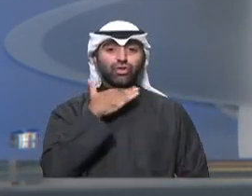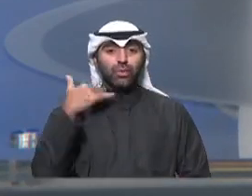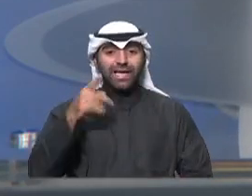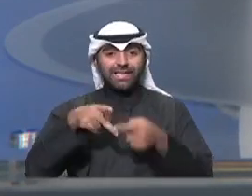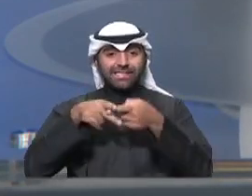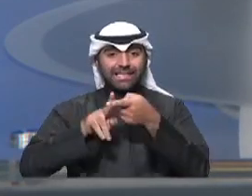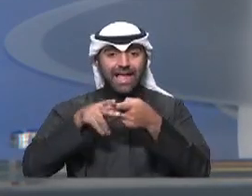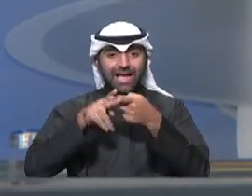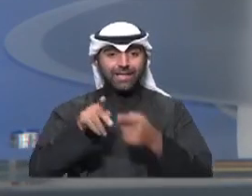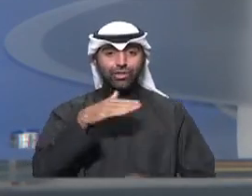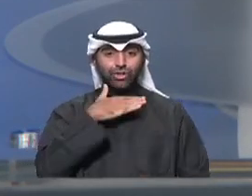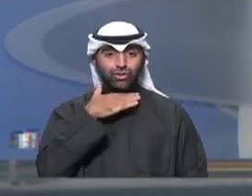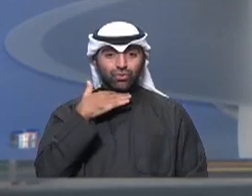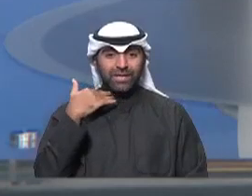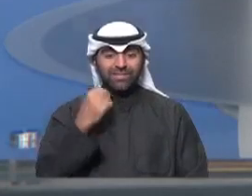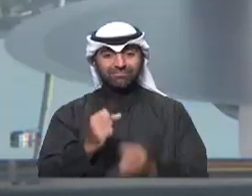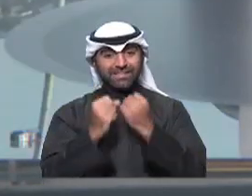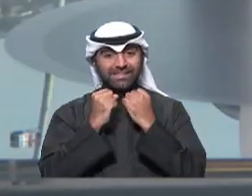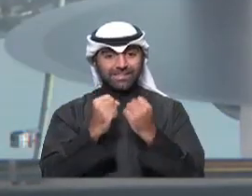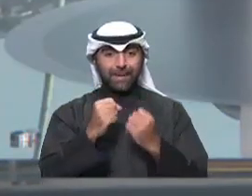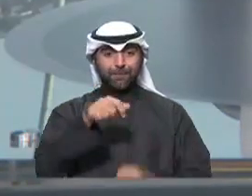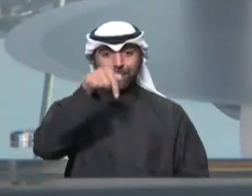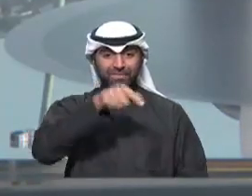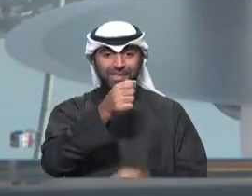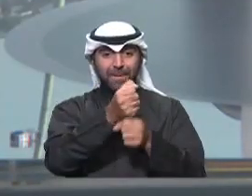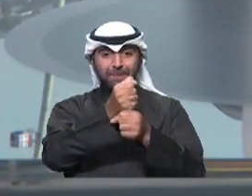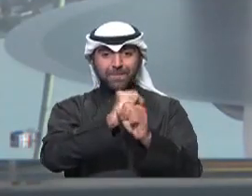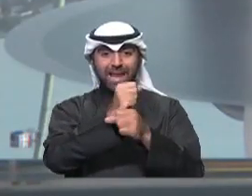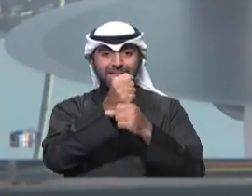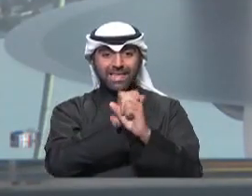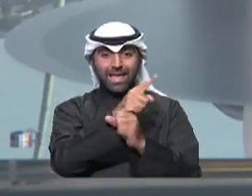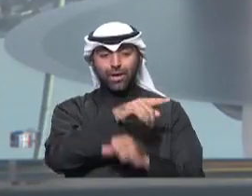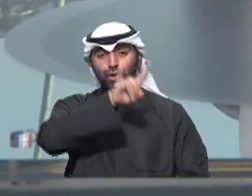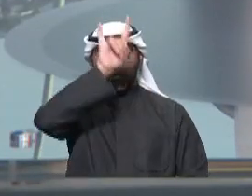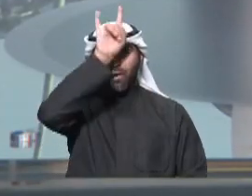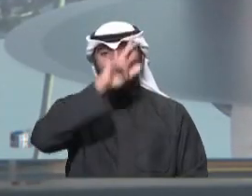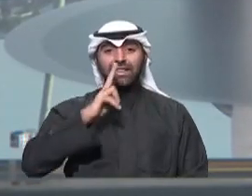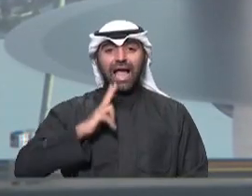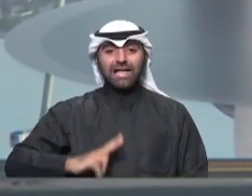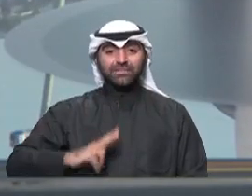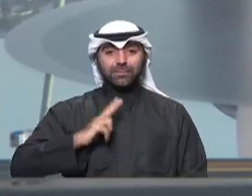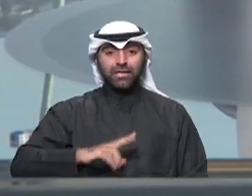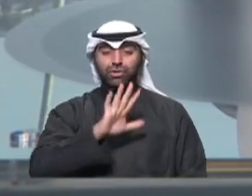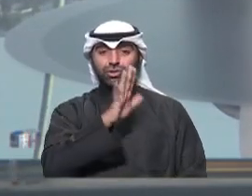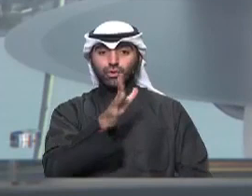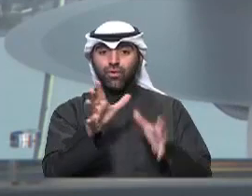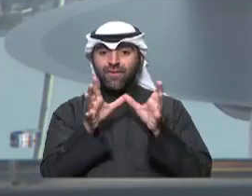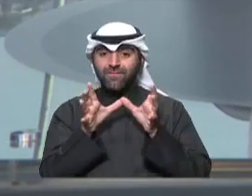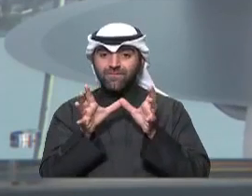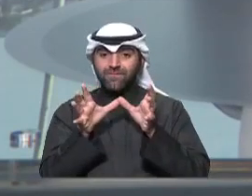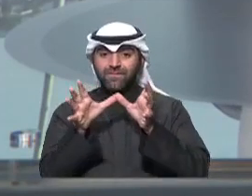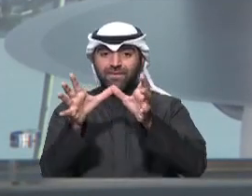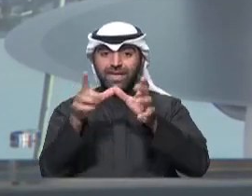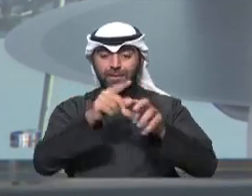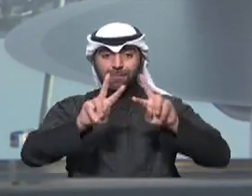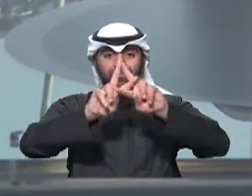ورفع المركبات المهملة وتحويلها لحجز النعايم وتفعيل الإجراءات القانونية، بعد أن وضعت البلدية ملصقات تحذيرية